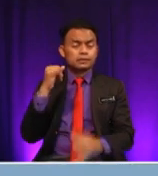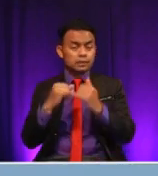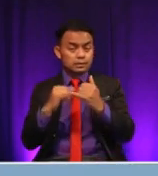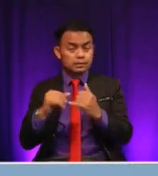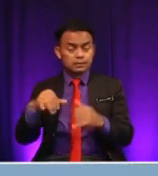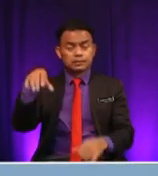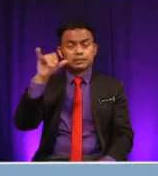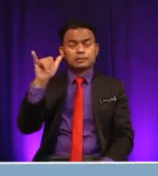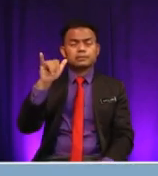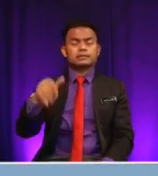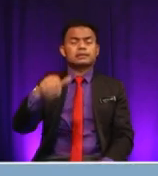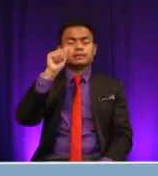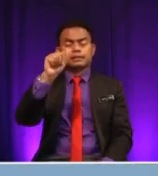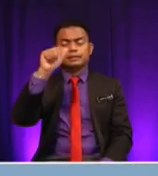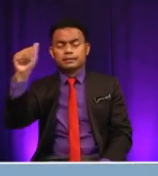oke